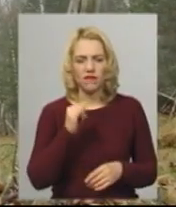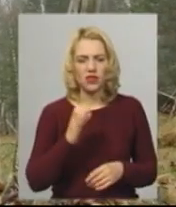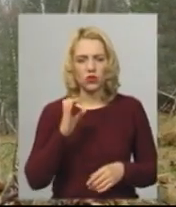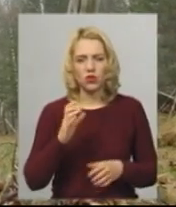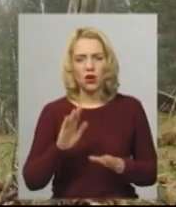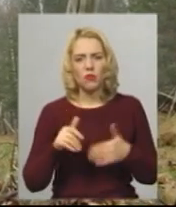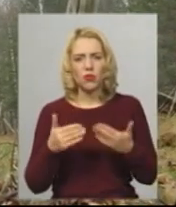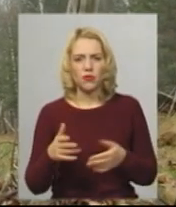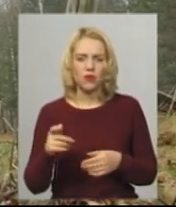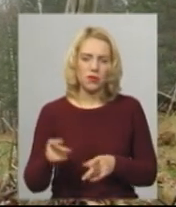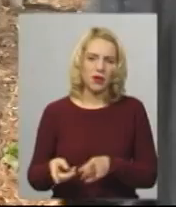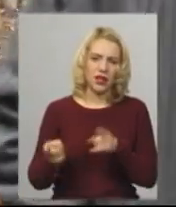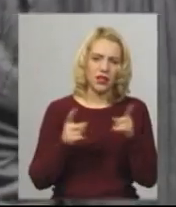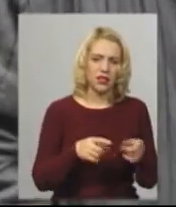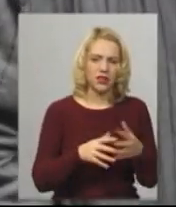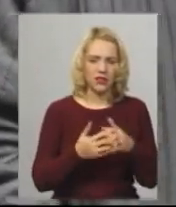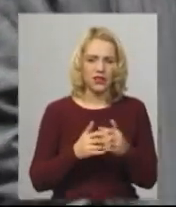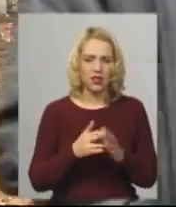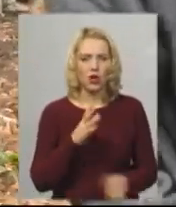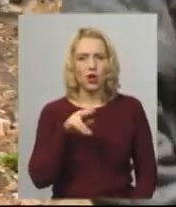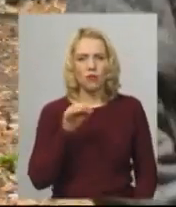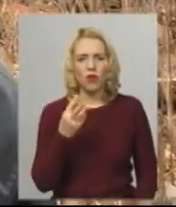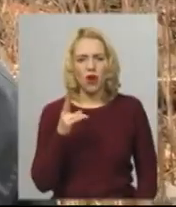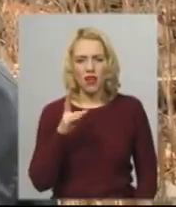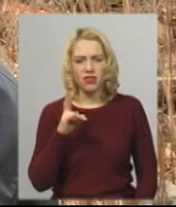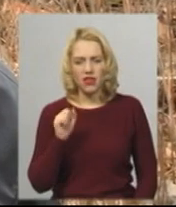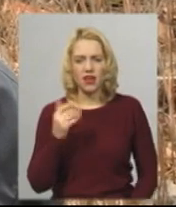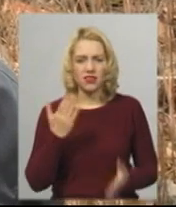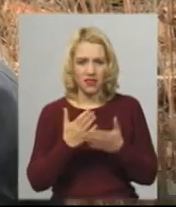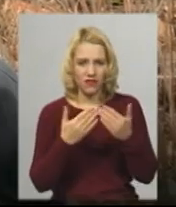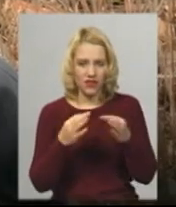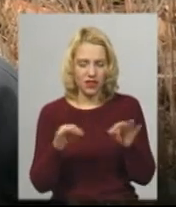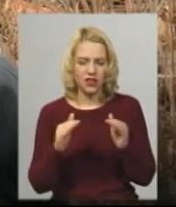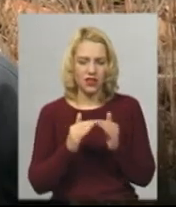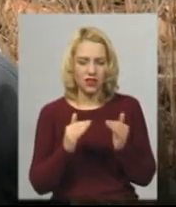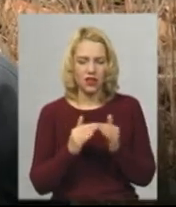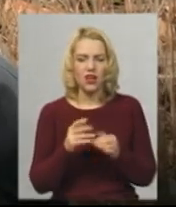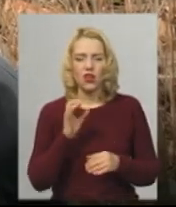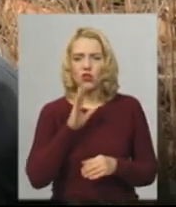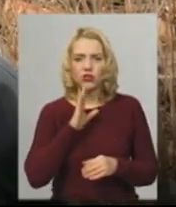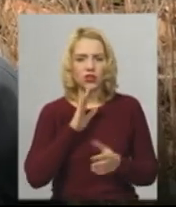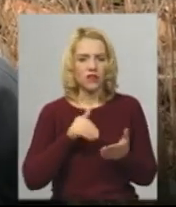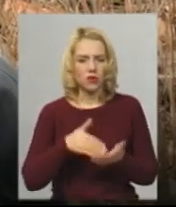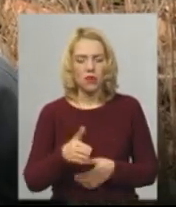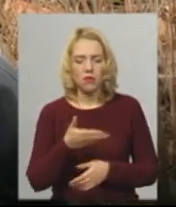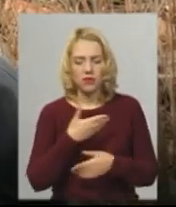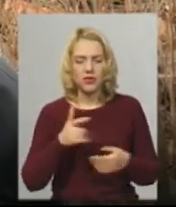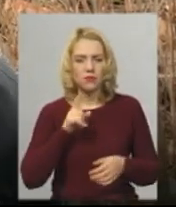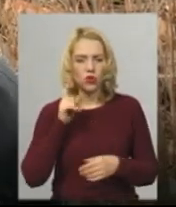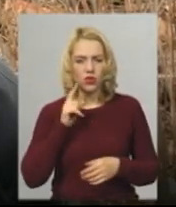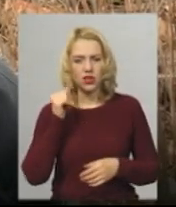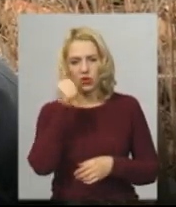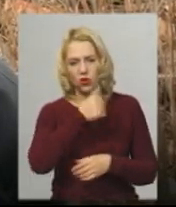пропонував їй переїхати в село Поляна, де є вільні хати, та вона відмовляється. Ми з молодих років ходили в школу, в